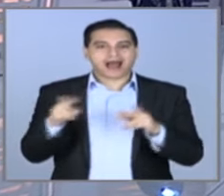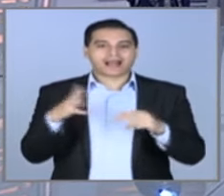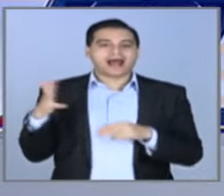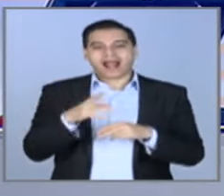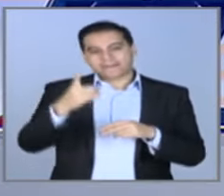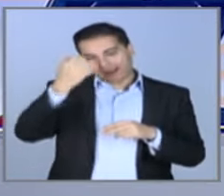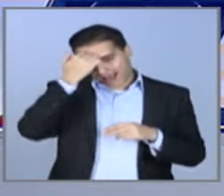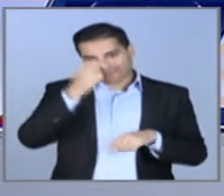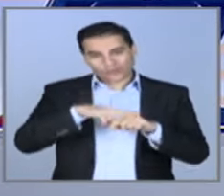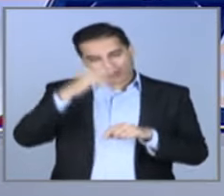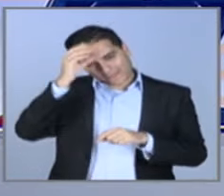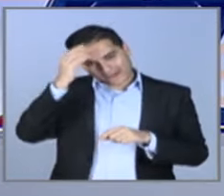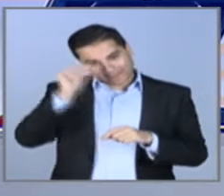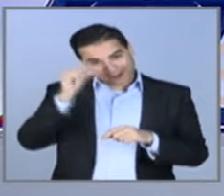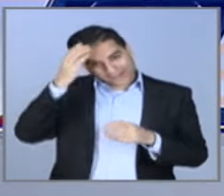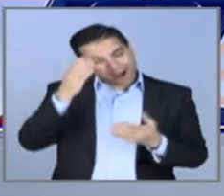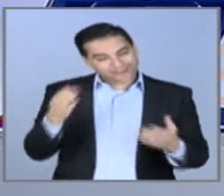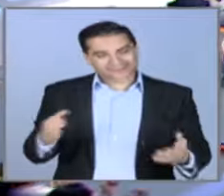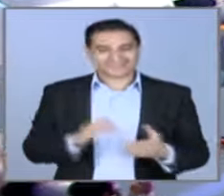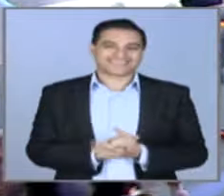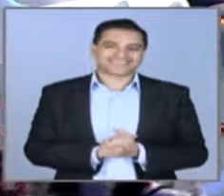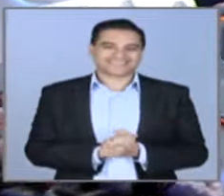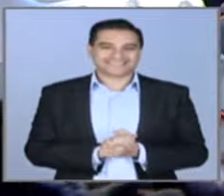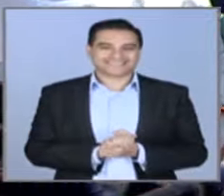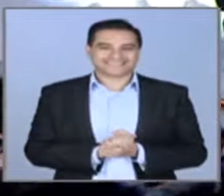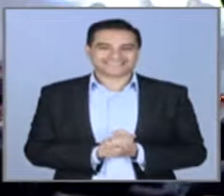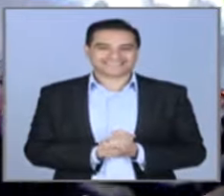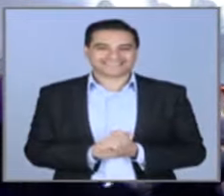رقم 1000 وبرنامج العباقرة.